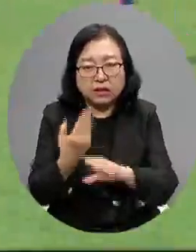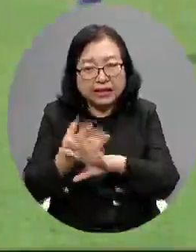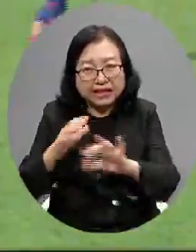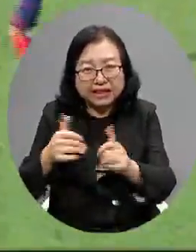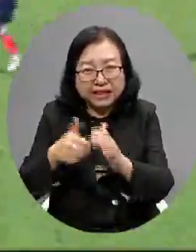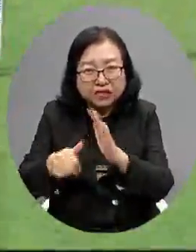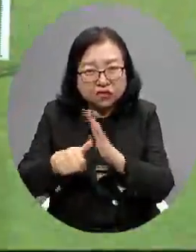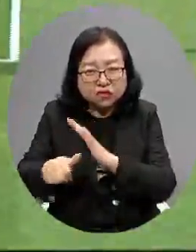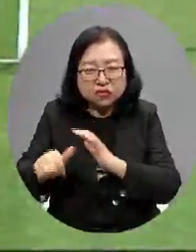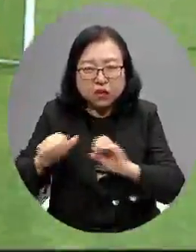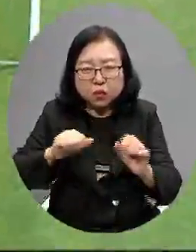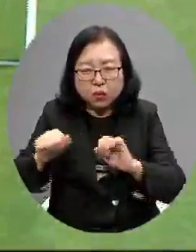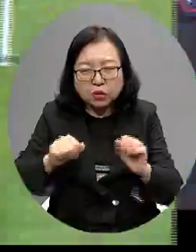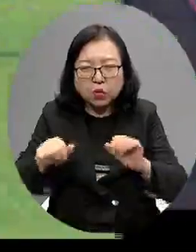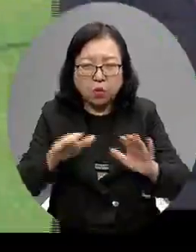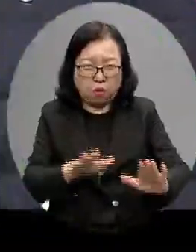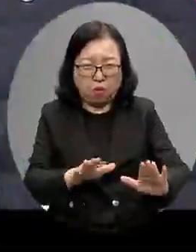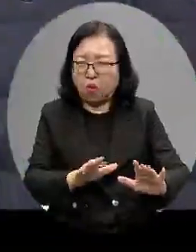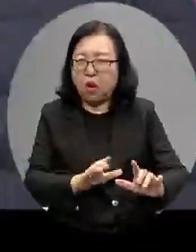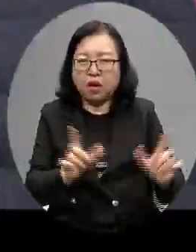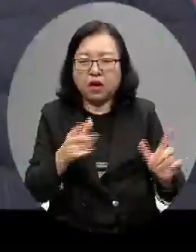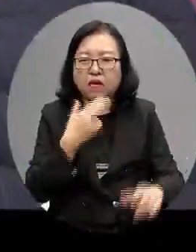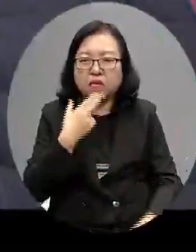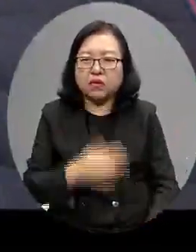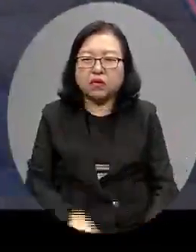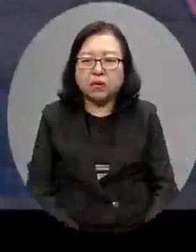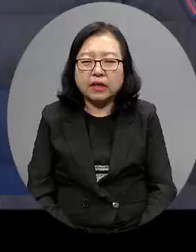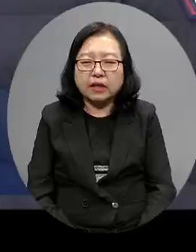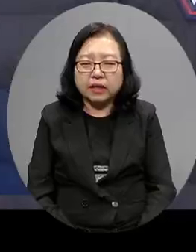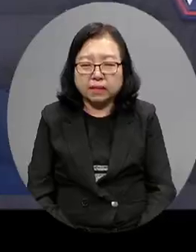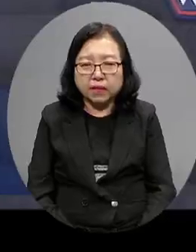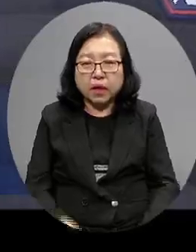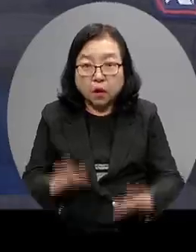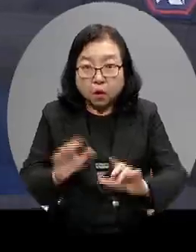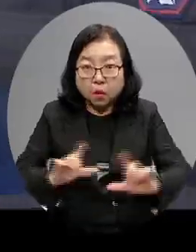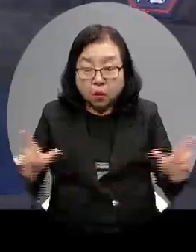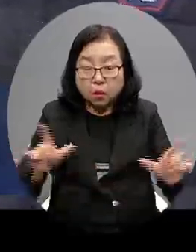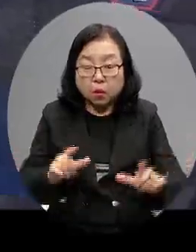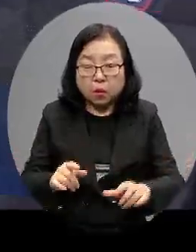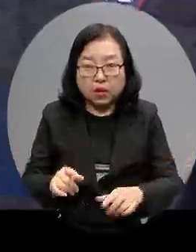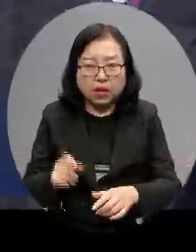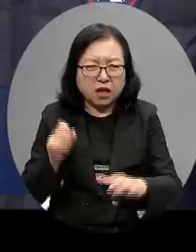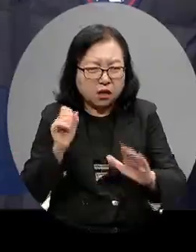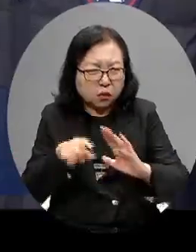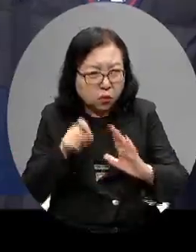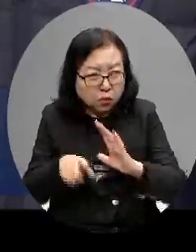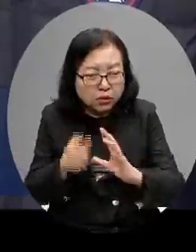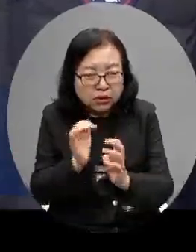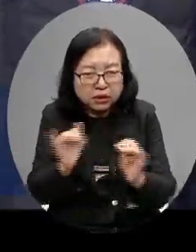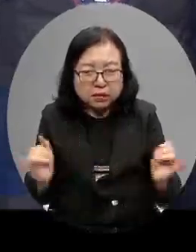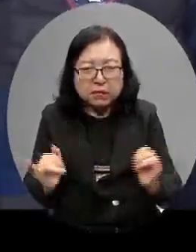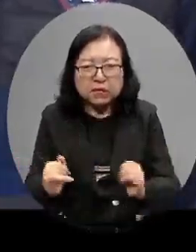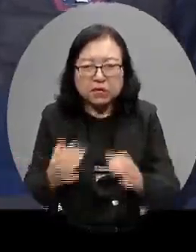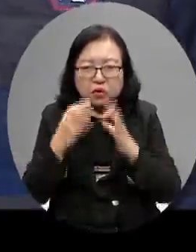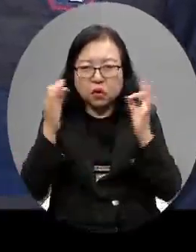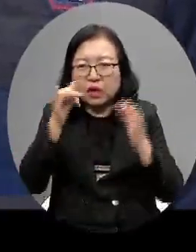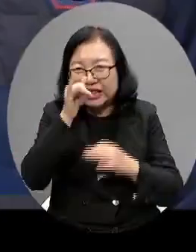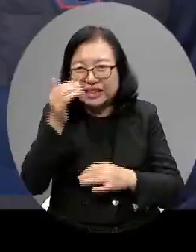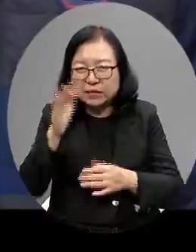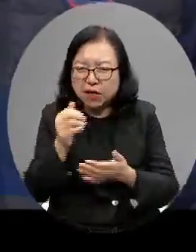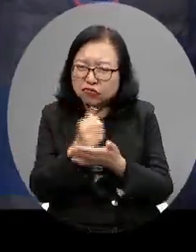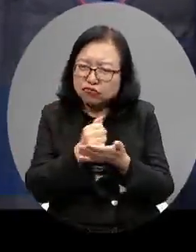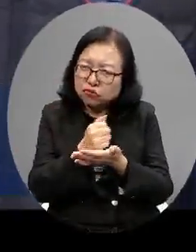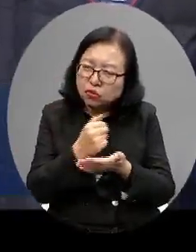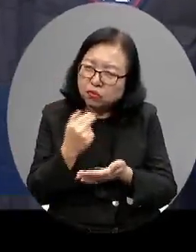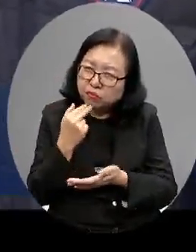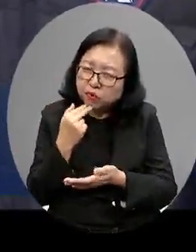활약도 없었습니다 이제 올해 또 공격수들이 많이 노력을 해 주긴 했는데 좀 운이 따르지 않았던 것도 있었고